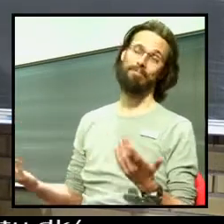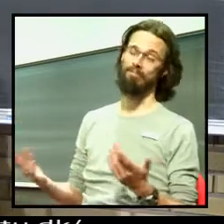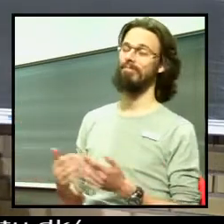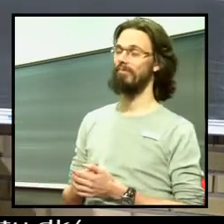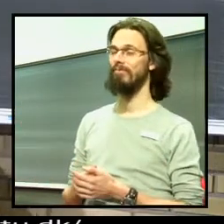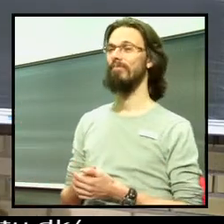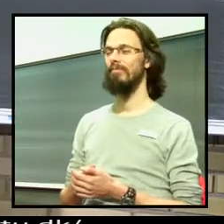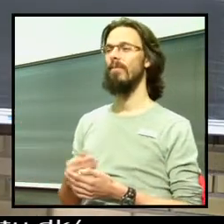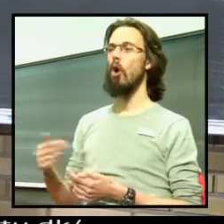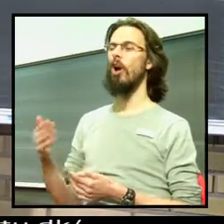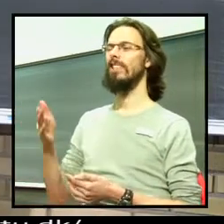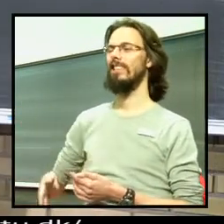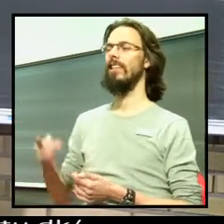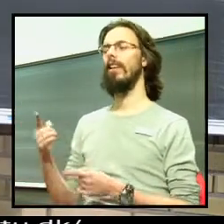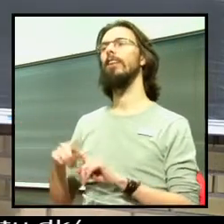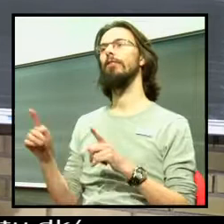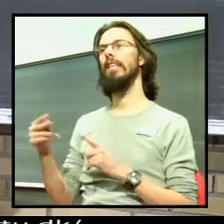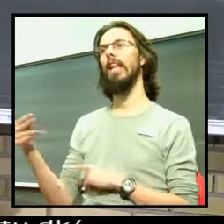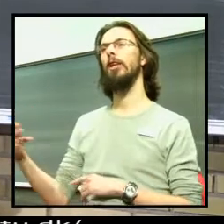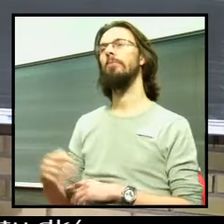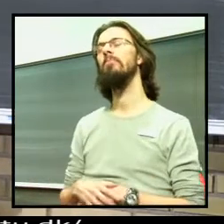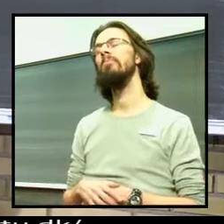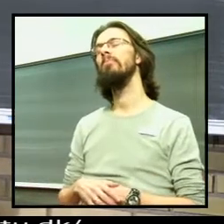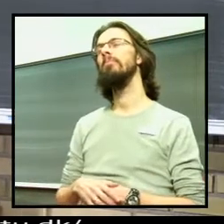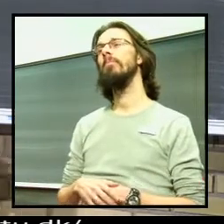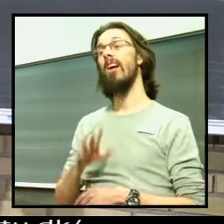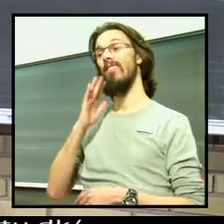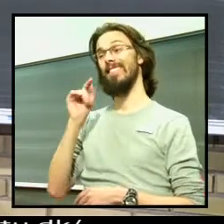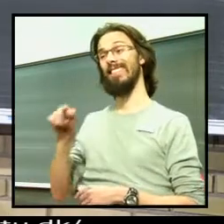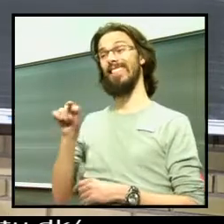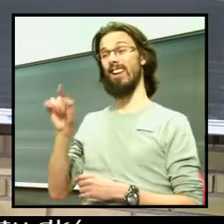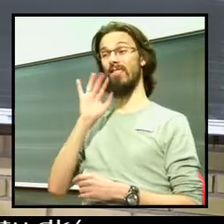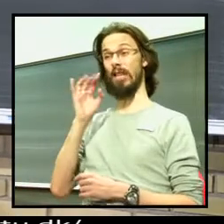differentialligningen. Og hvis den der er 0,